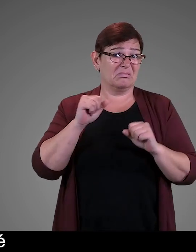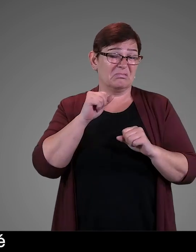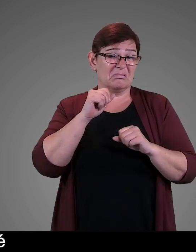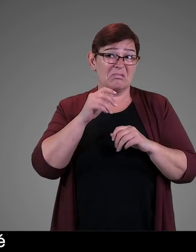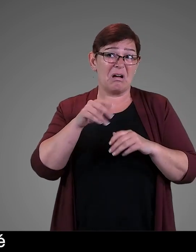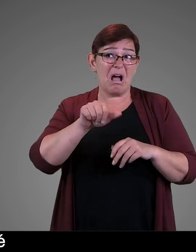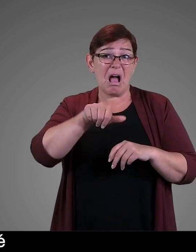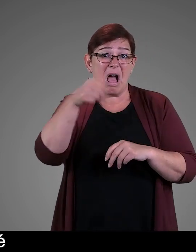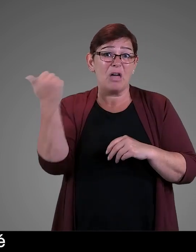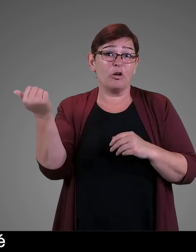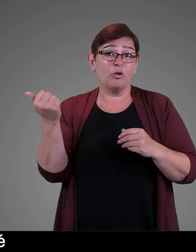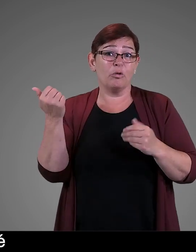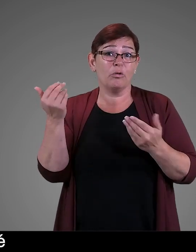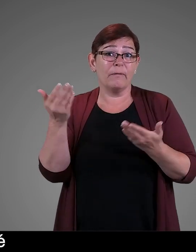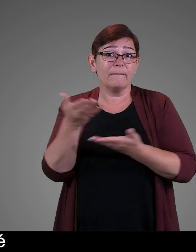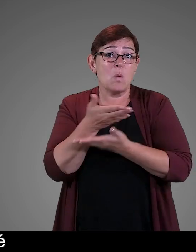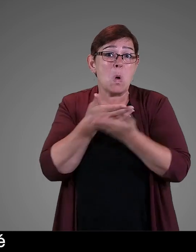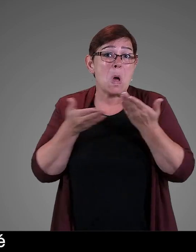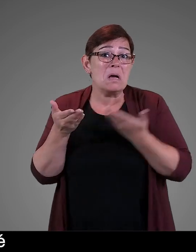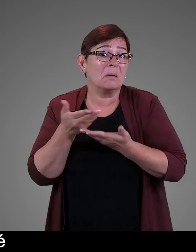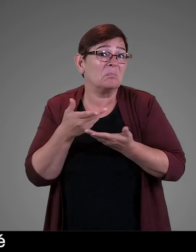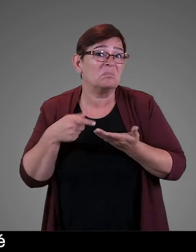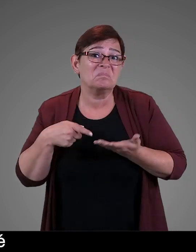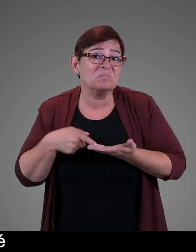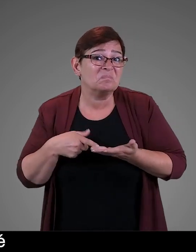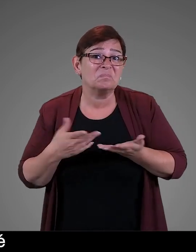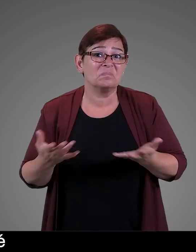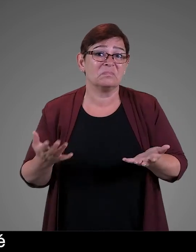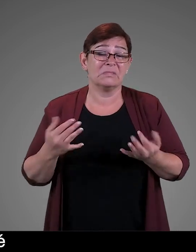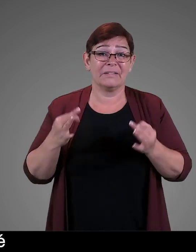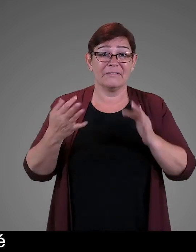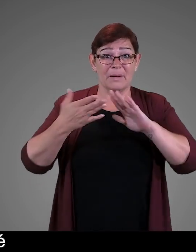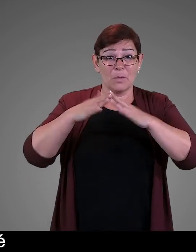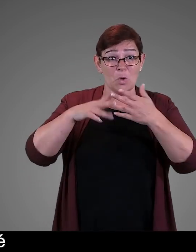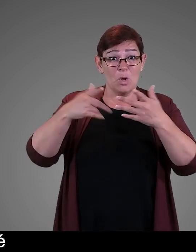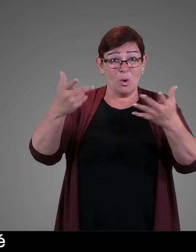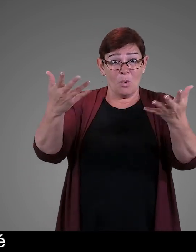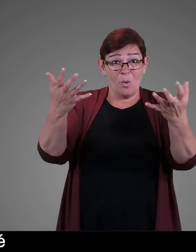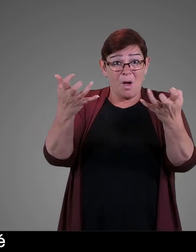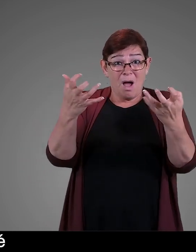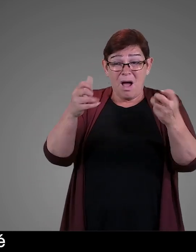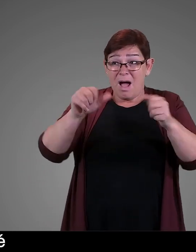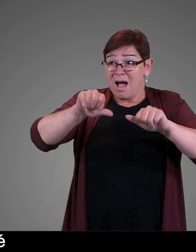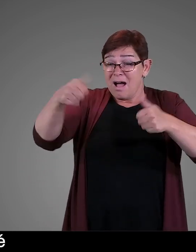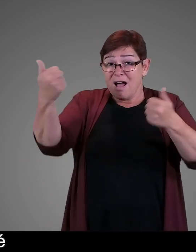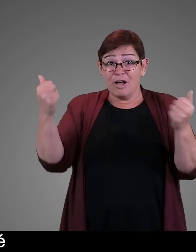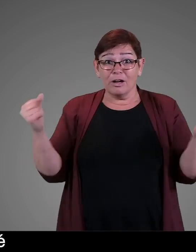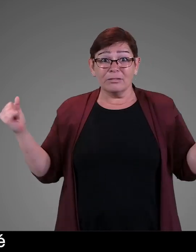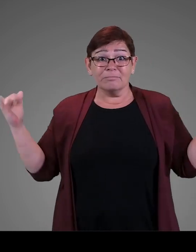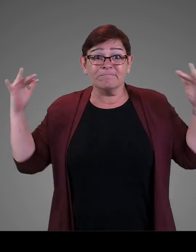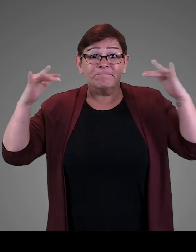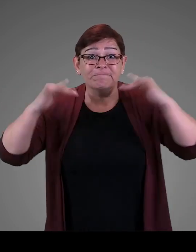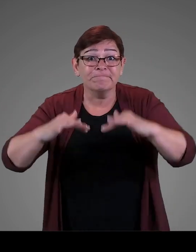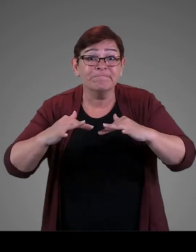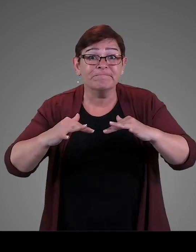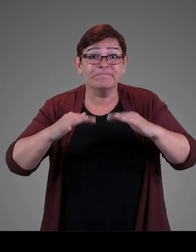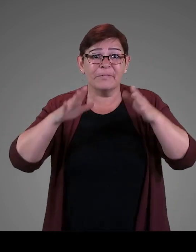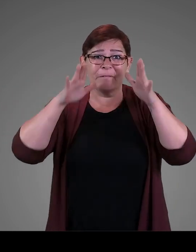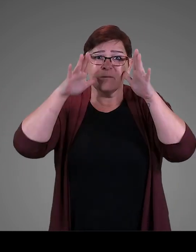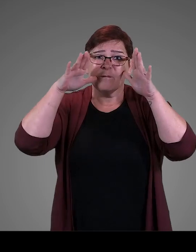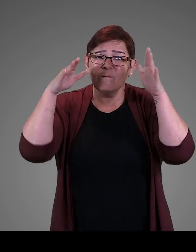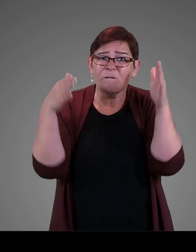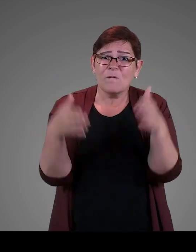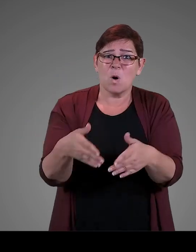Mais si c'est un désir de la communauté ici de faire un autre rassemblement pour se concentrer